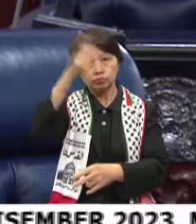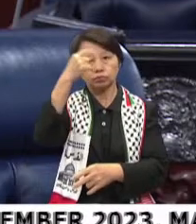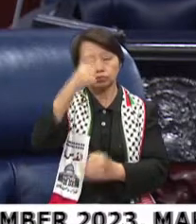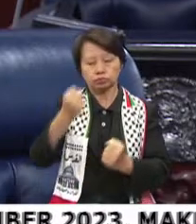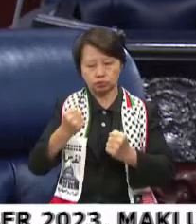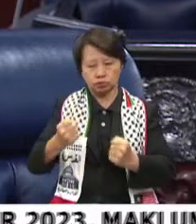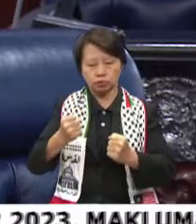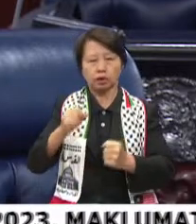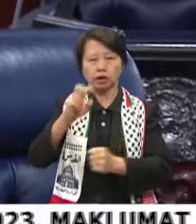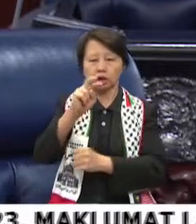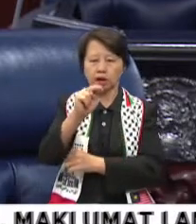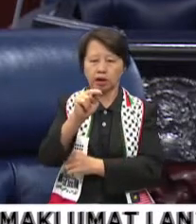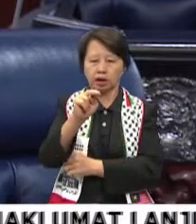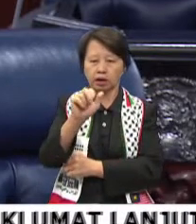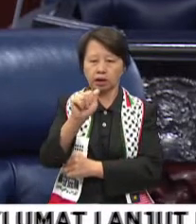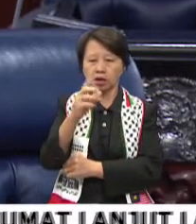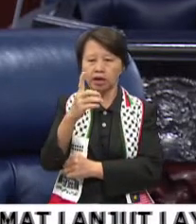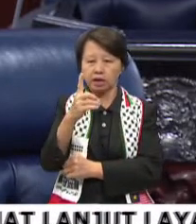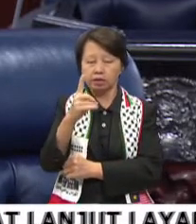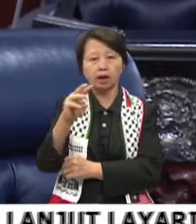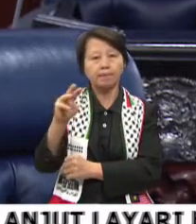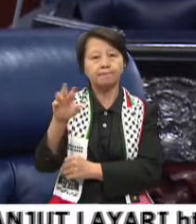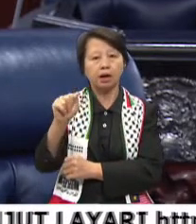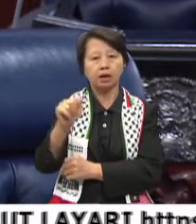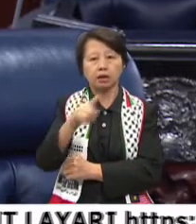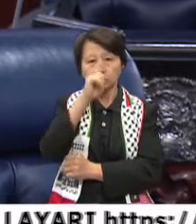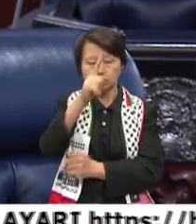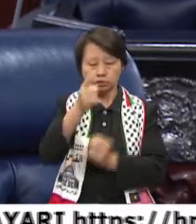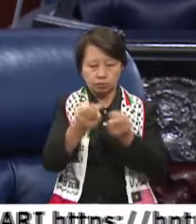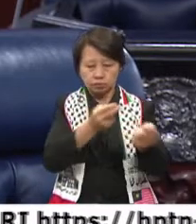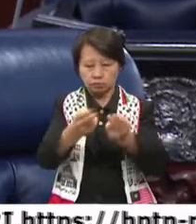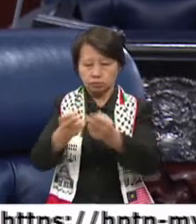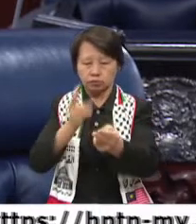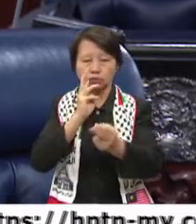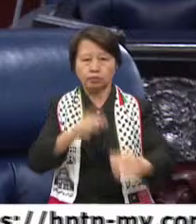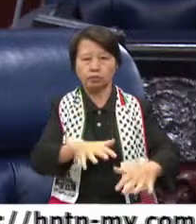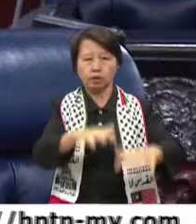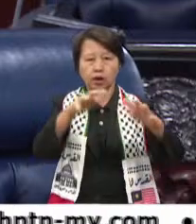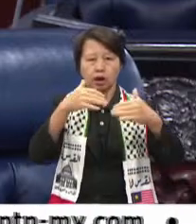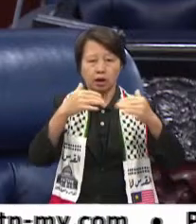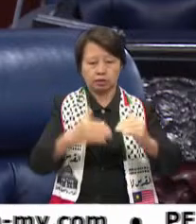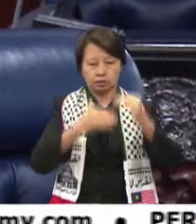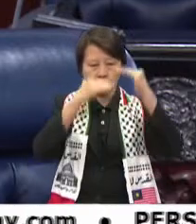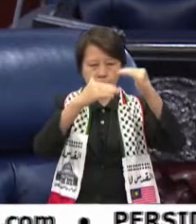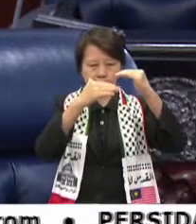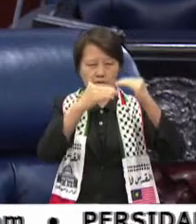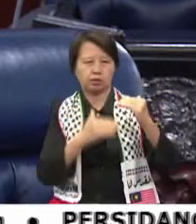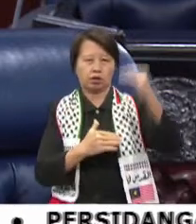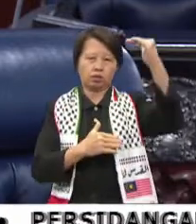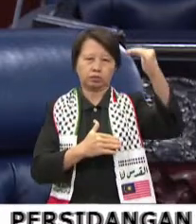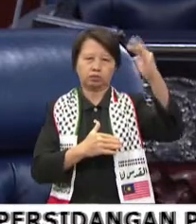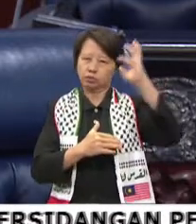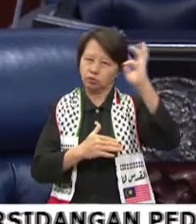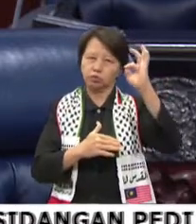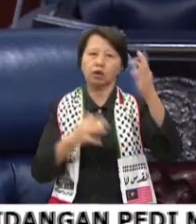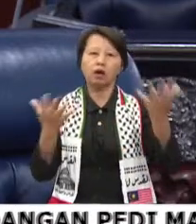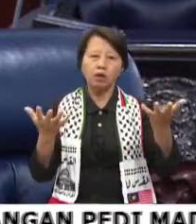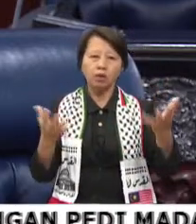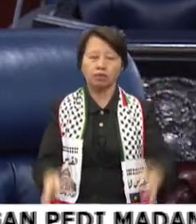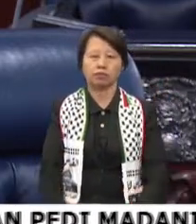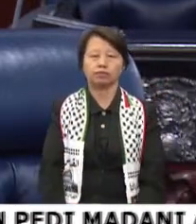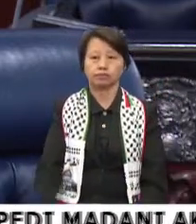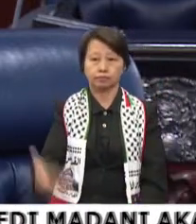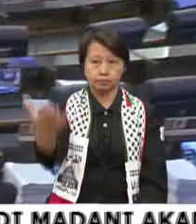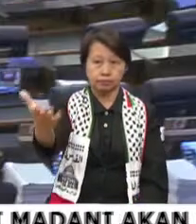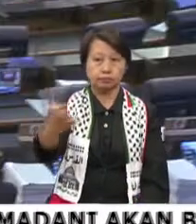mengukuhkan natma bagi memastikan pengurusan bencana negara berada di peringkat optimum Terima kasih